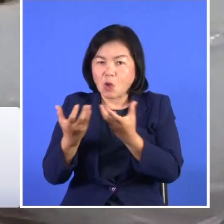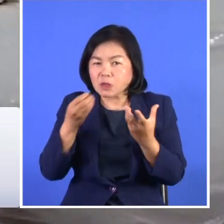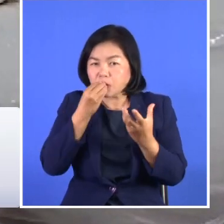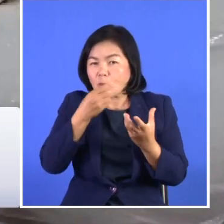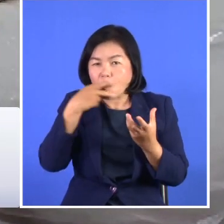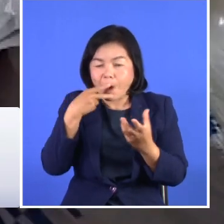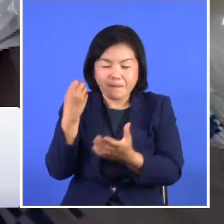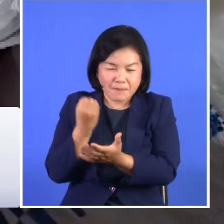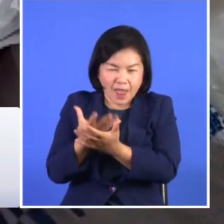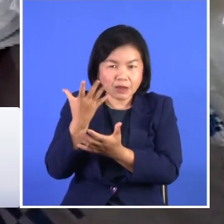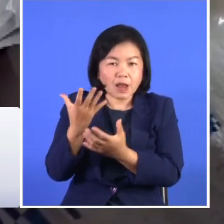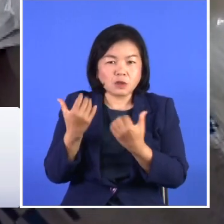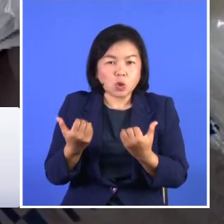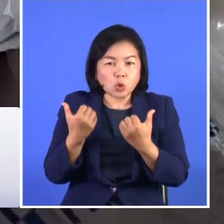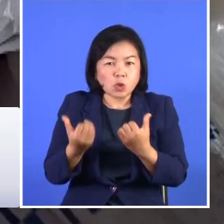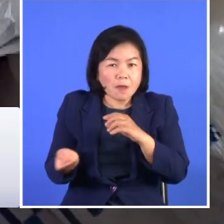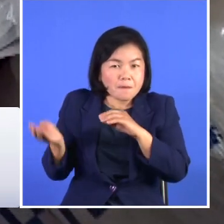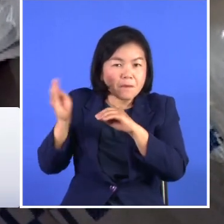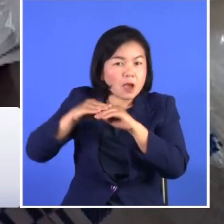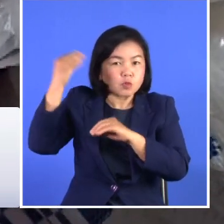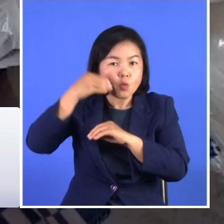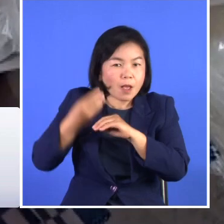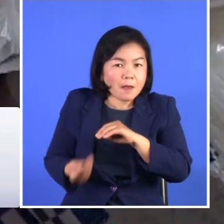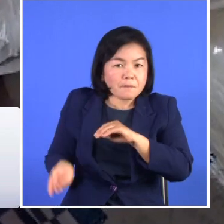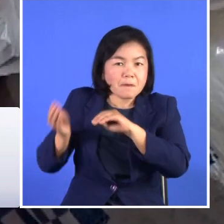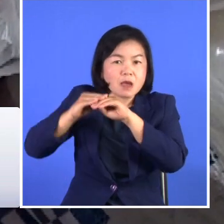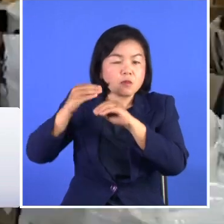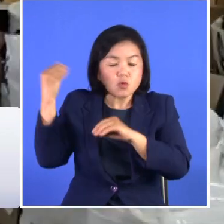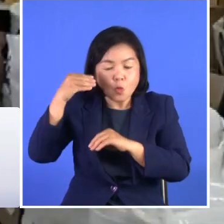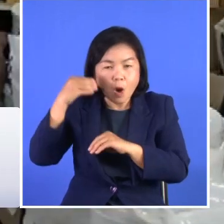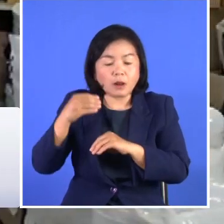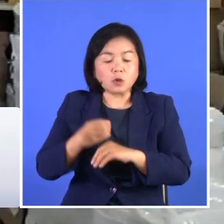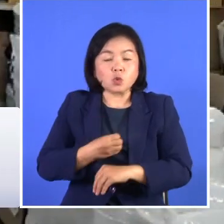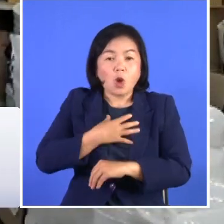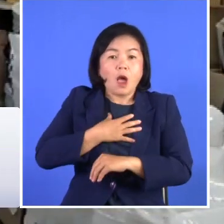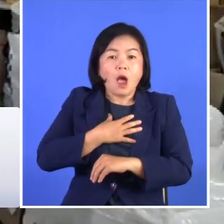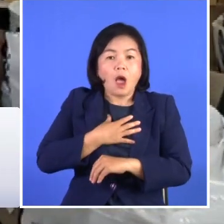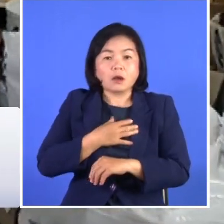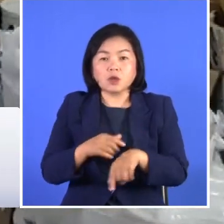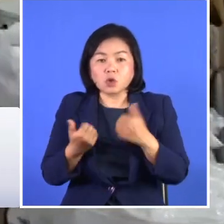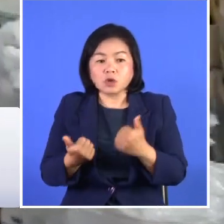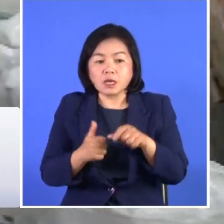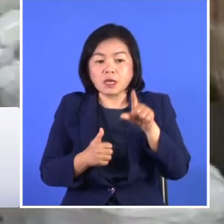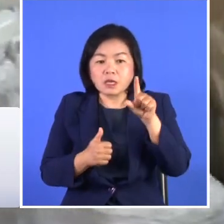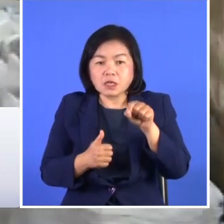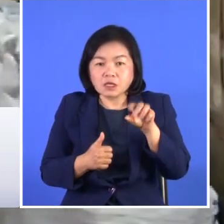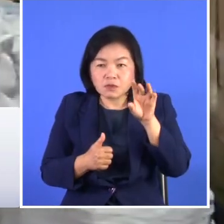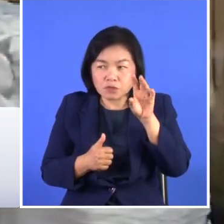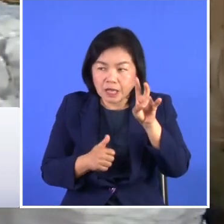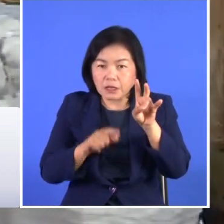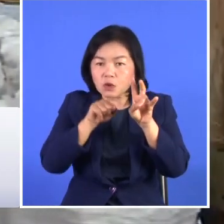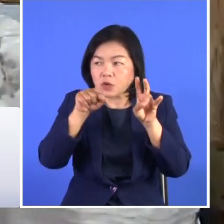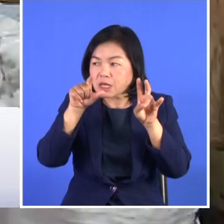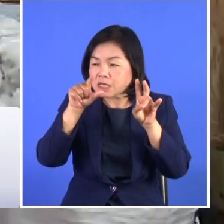าดบอกว่าตอนนี้ราคาน้ำตาลทรายเพิ่มทุกวันจนน่าตกใจปัจจุบันอยู่ที่27-28บาทแล้วถาม